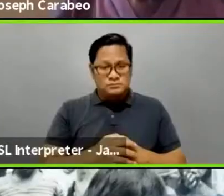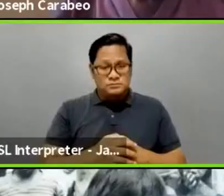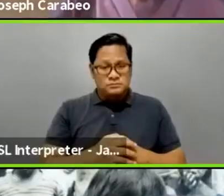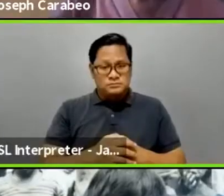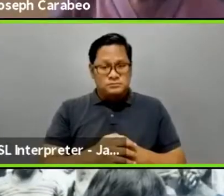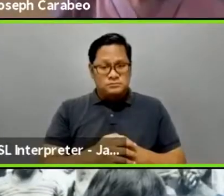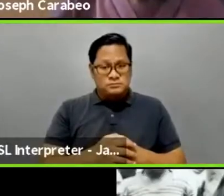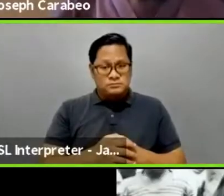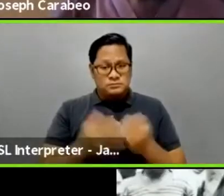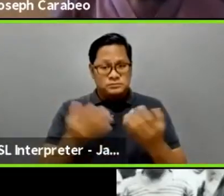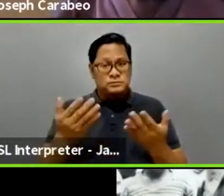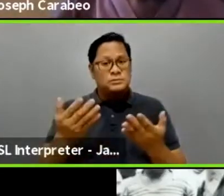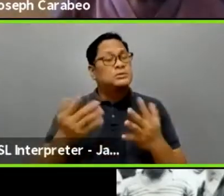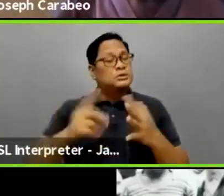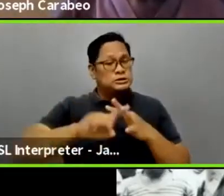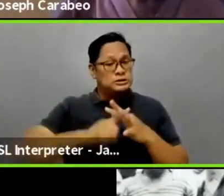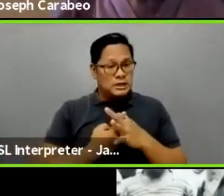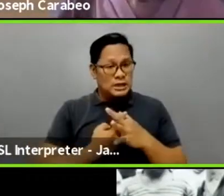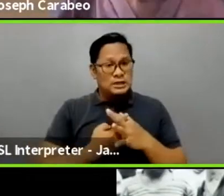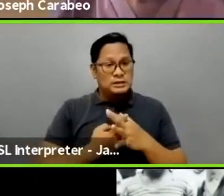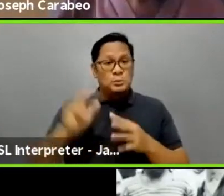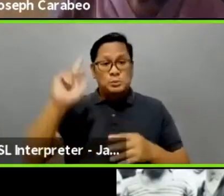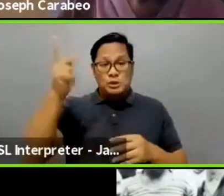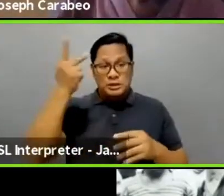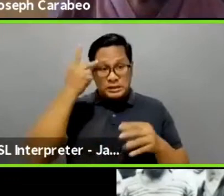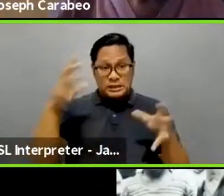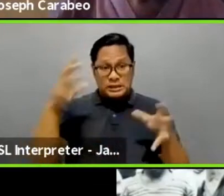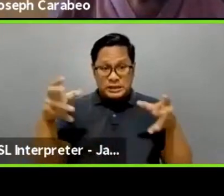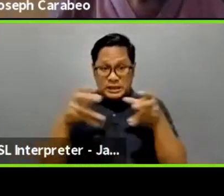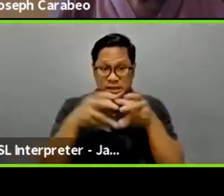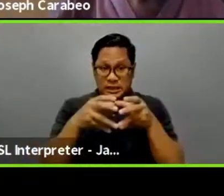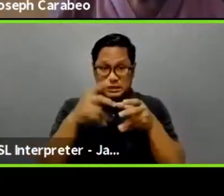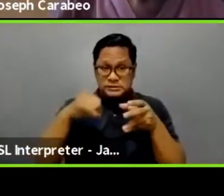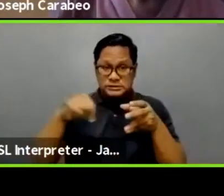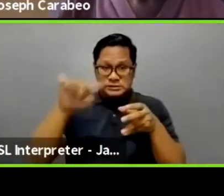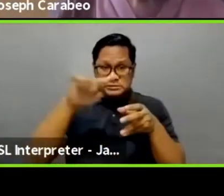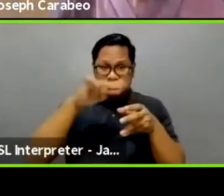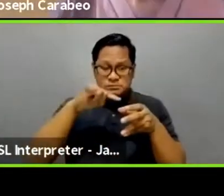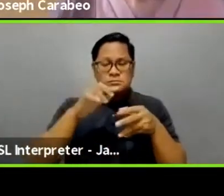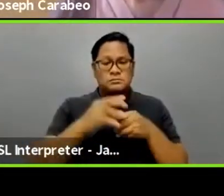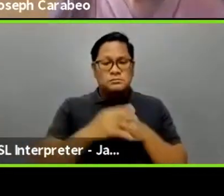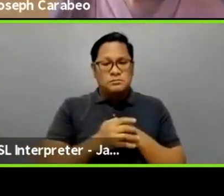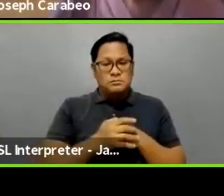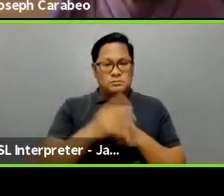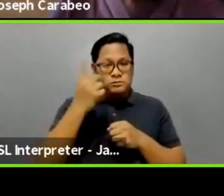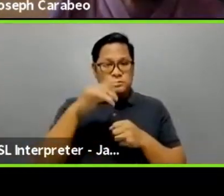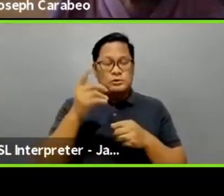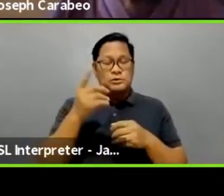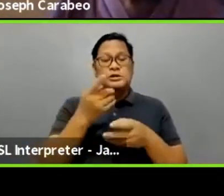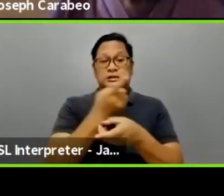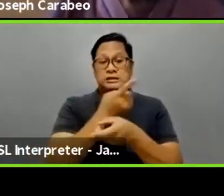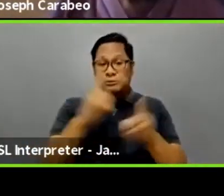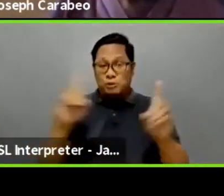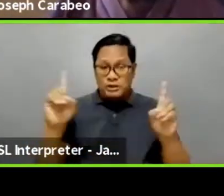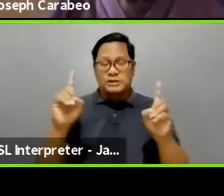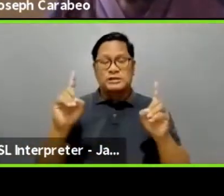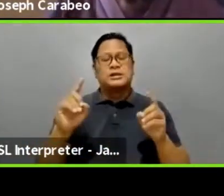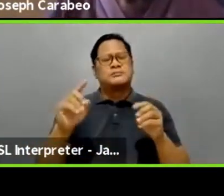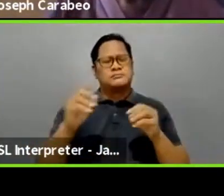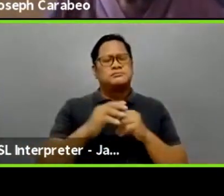ang pinakabagong political alliance ng mga democratic forces sa